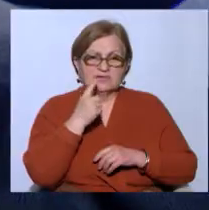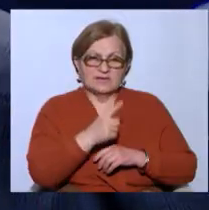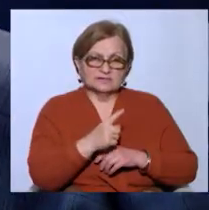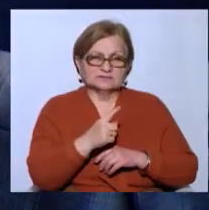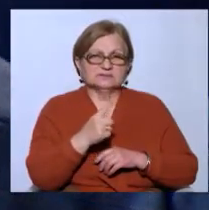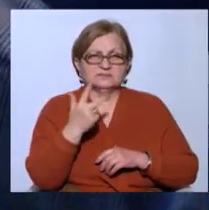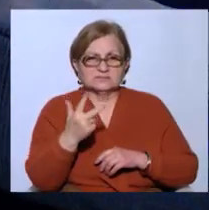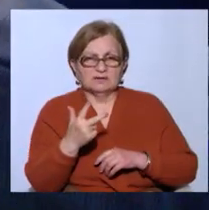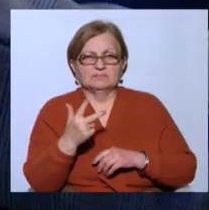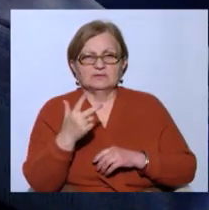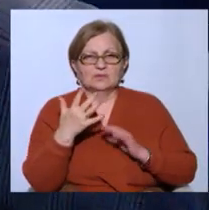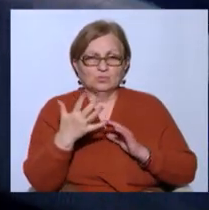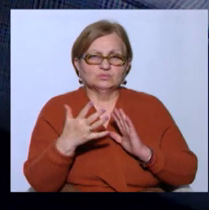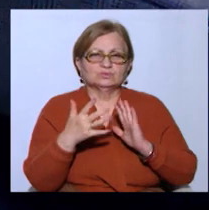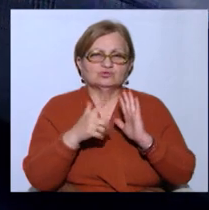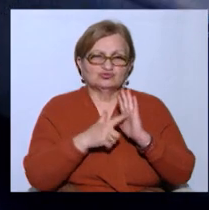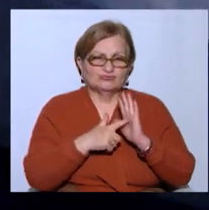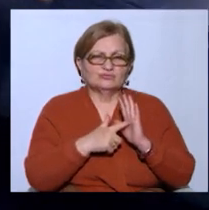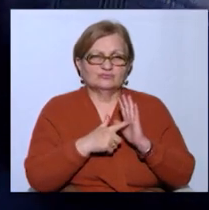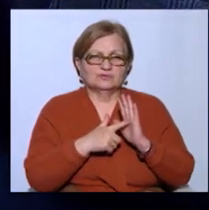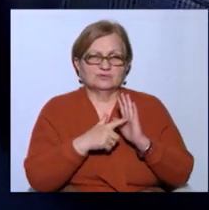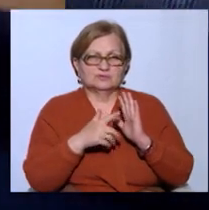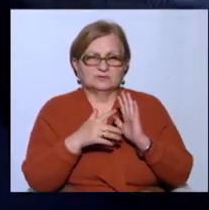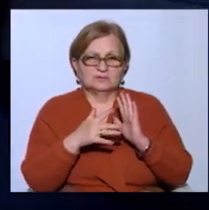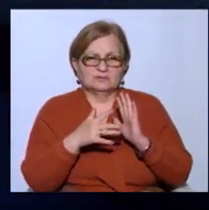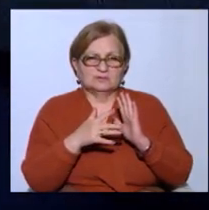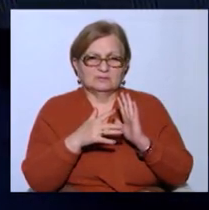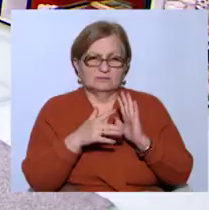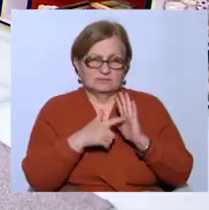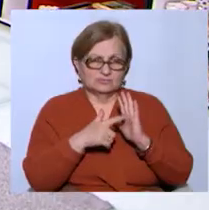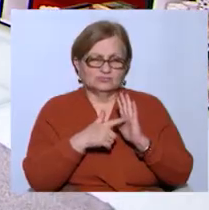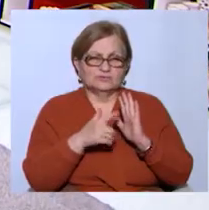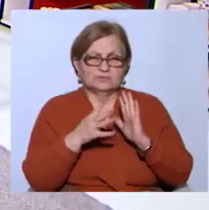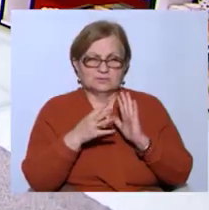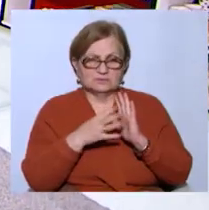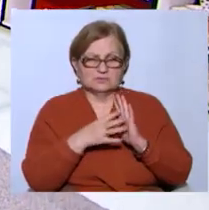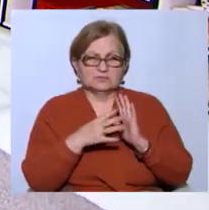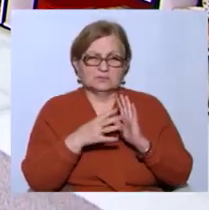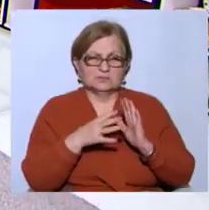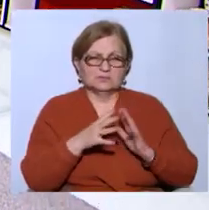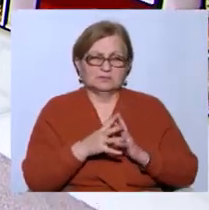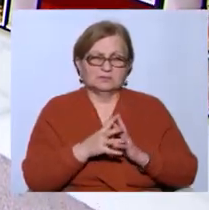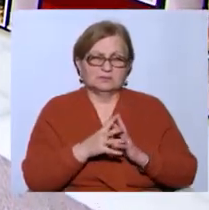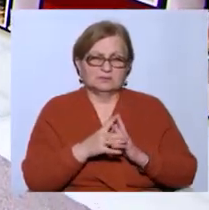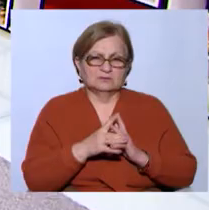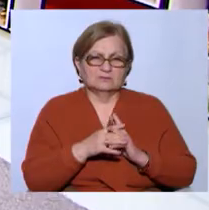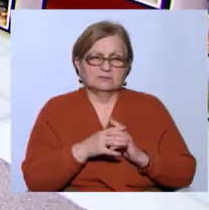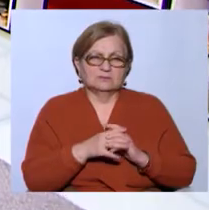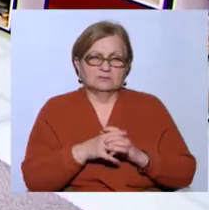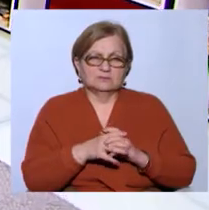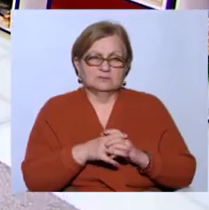1, 3, 5, 9, 7 და 9. მოდით მზარდი რაოდენობით